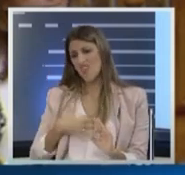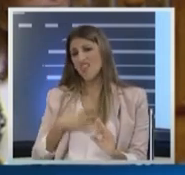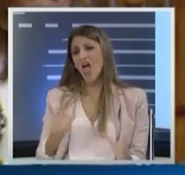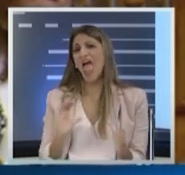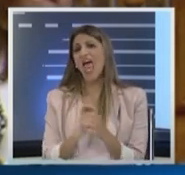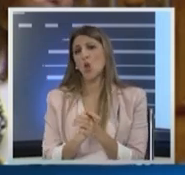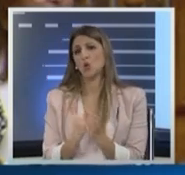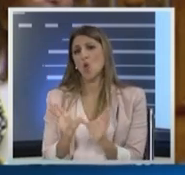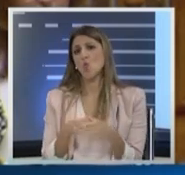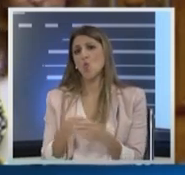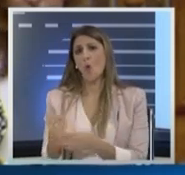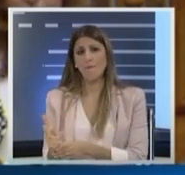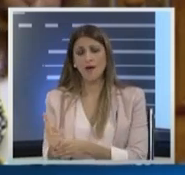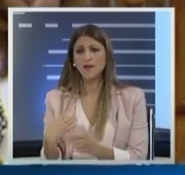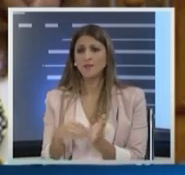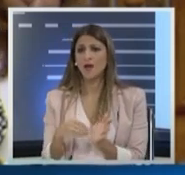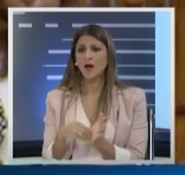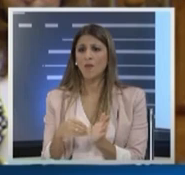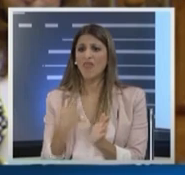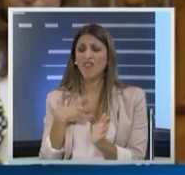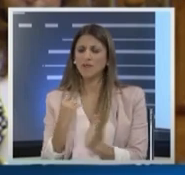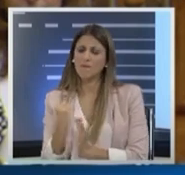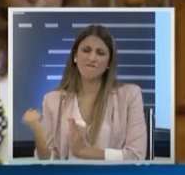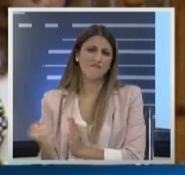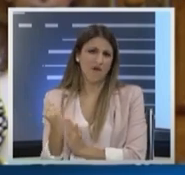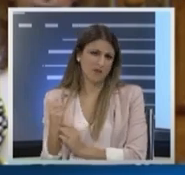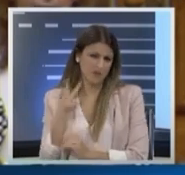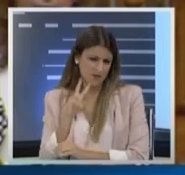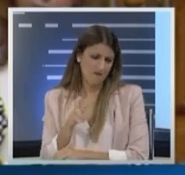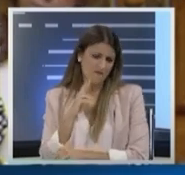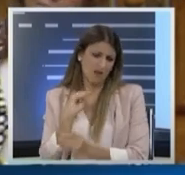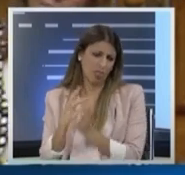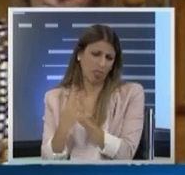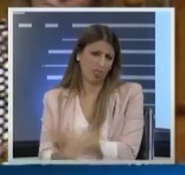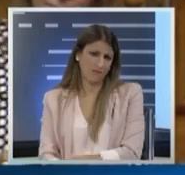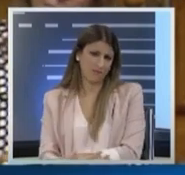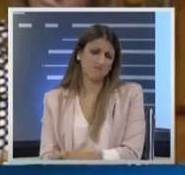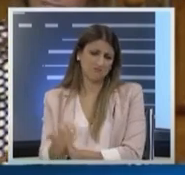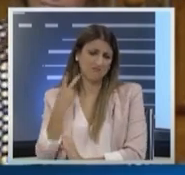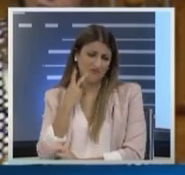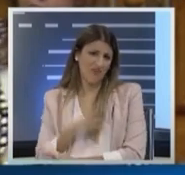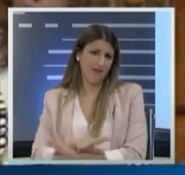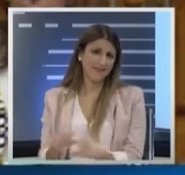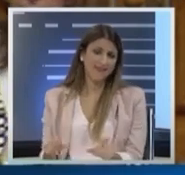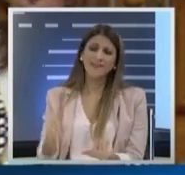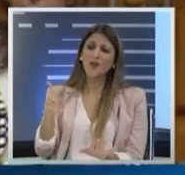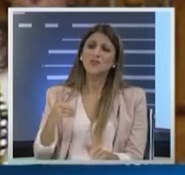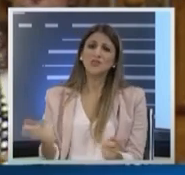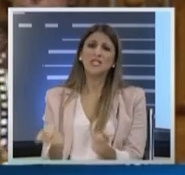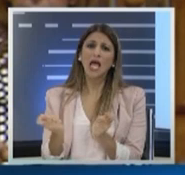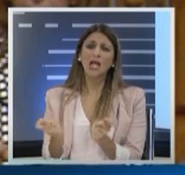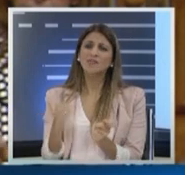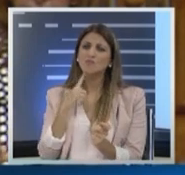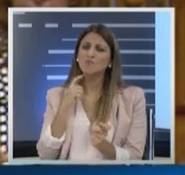του κόμματός σας και της ηγεμονίας της ακροδεξιάς πτέρυγας, άλλαξε θέση και προσχώρησε σε